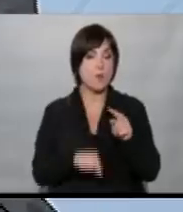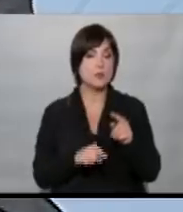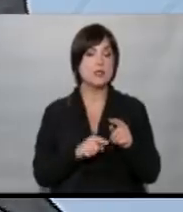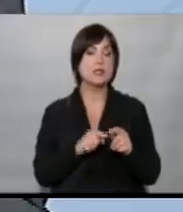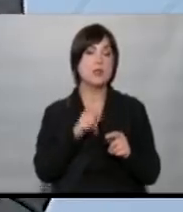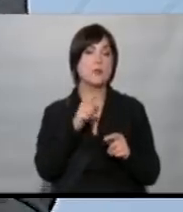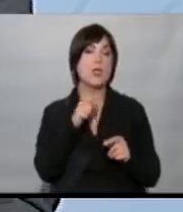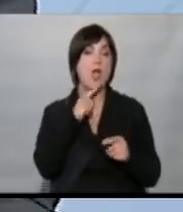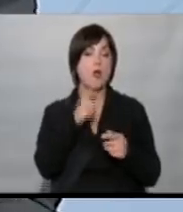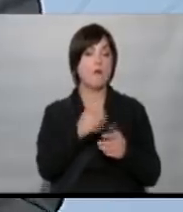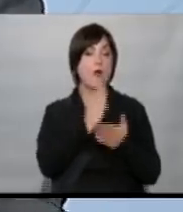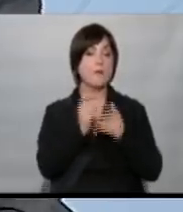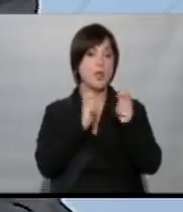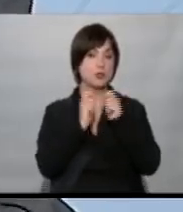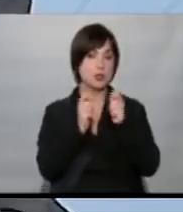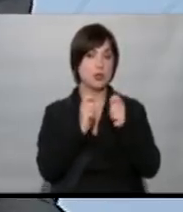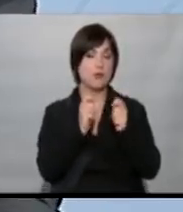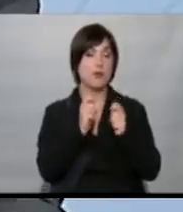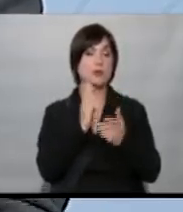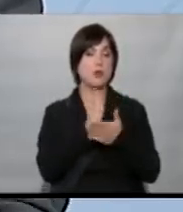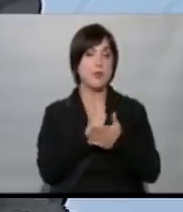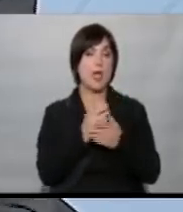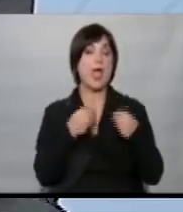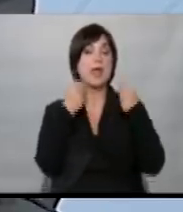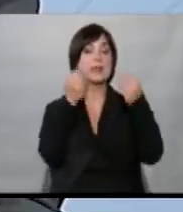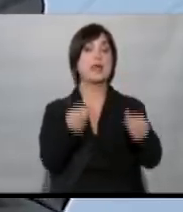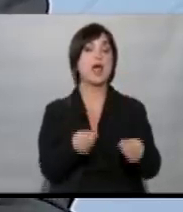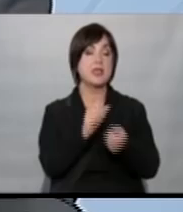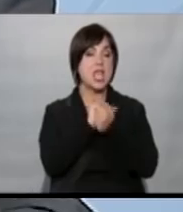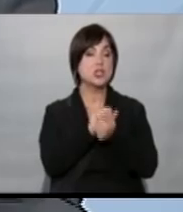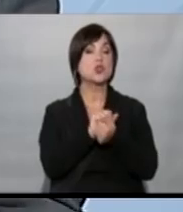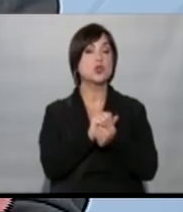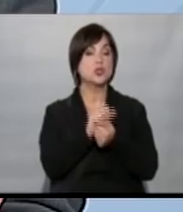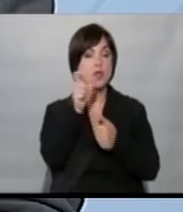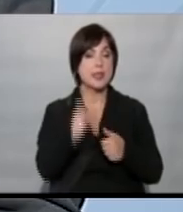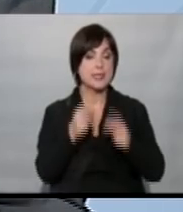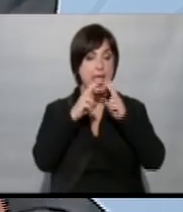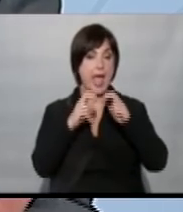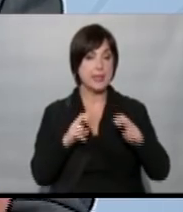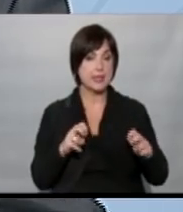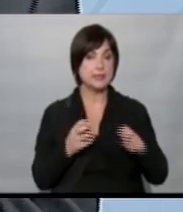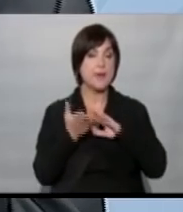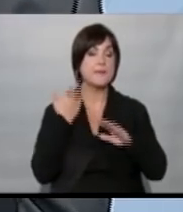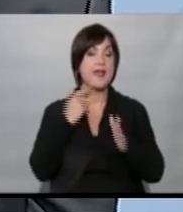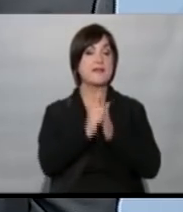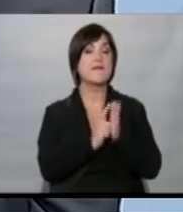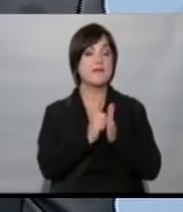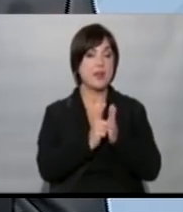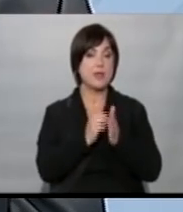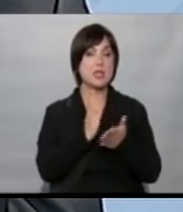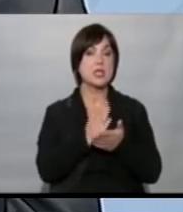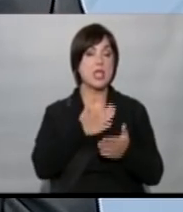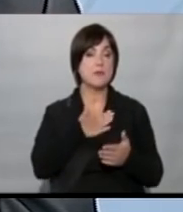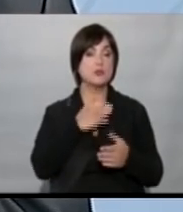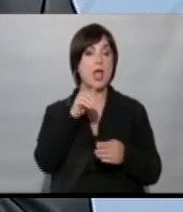тој договор беше, да, Младен, ако тој договор беше даден на историчарите да се анализира предвреме, и предвреме ќе имаше